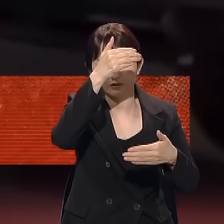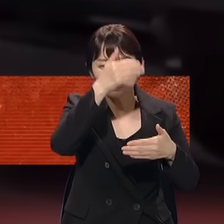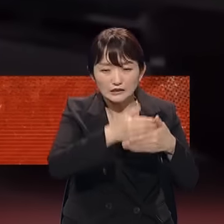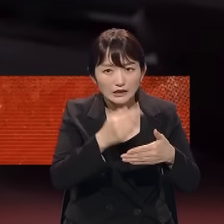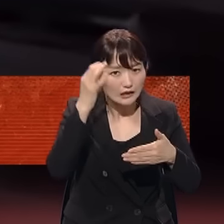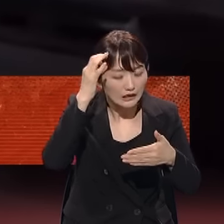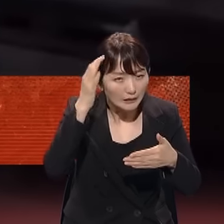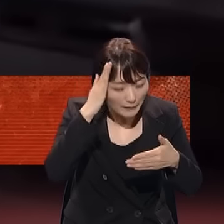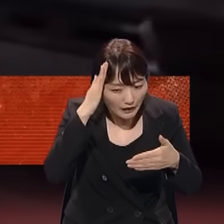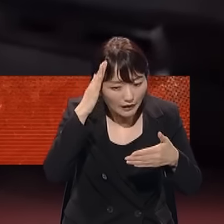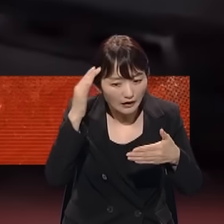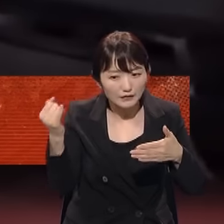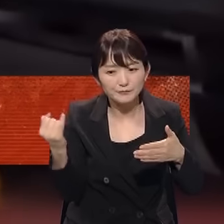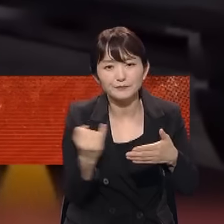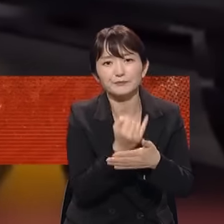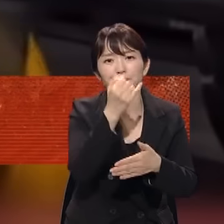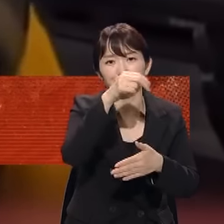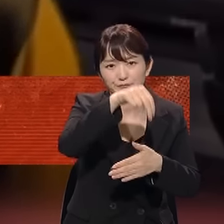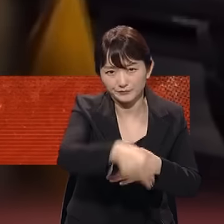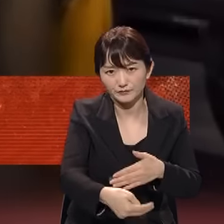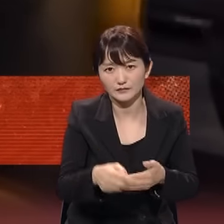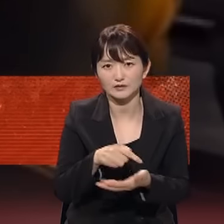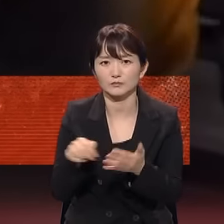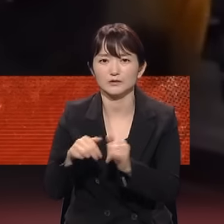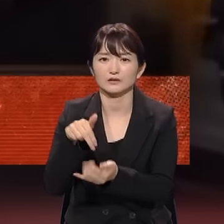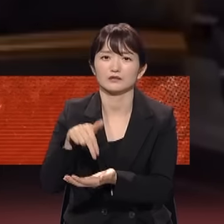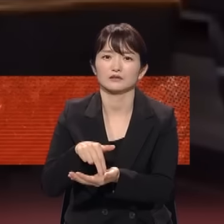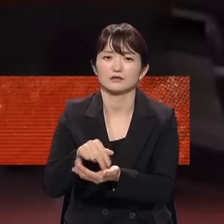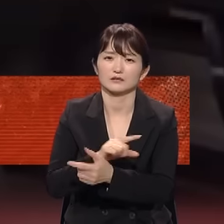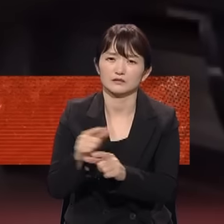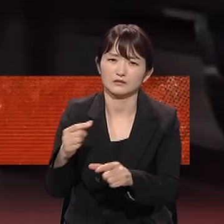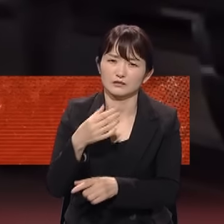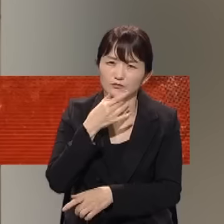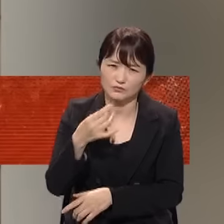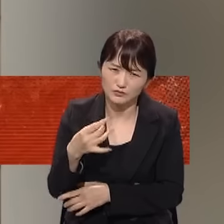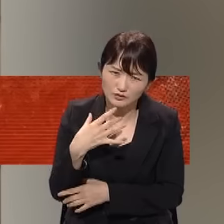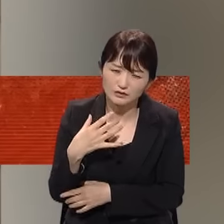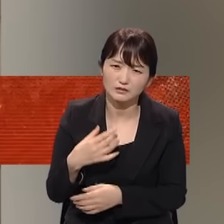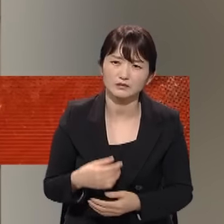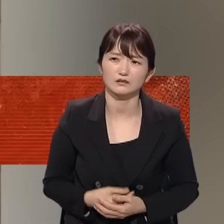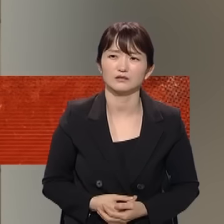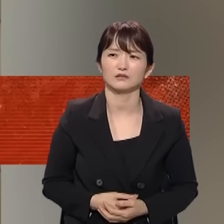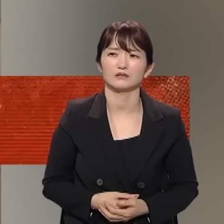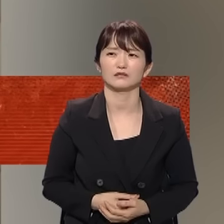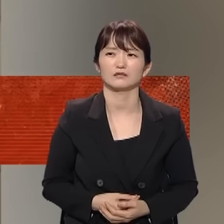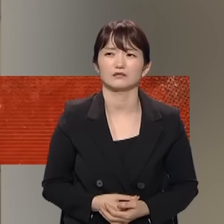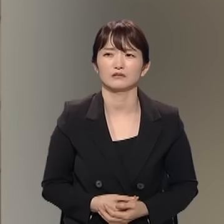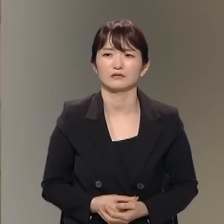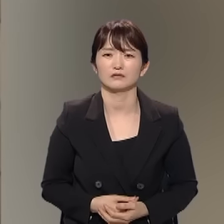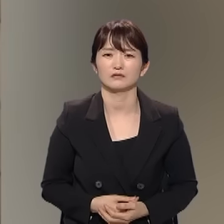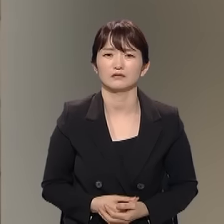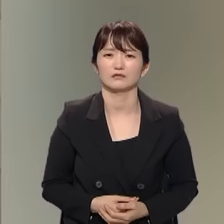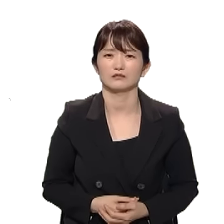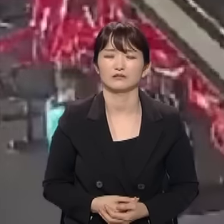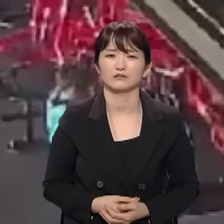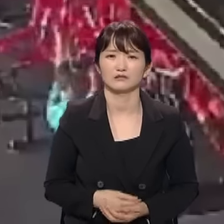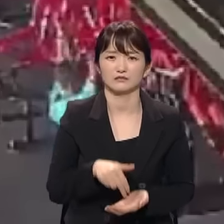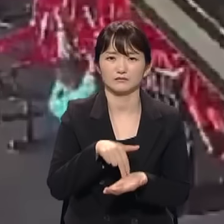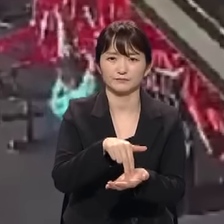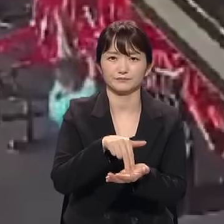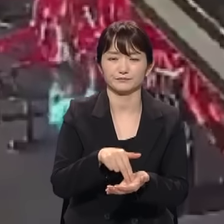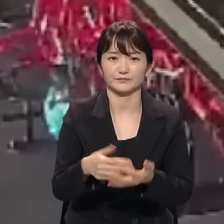사이로 추락해버린 겁니다. 자, 이 피해자 입장에서는 정말 여러 가지 불운이 겹쳤던 겁니다. 이게 뭐예요 이게. 애초에